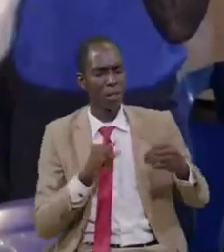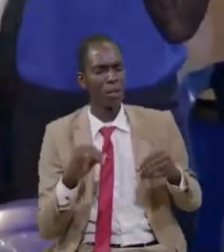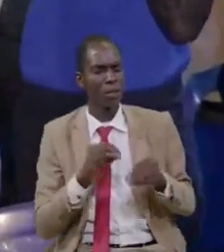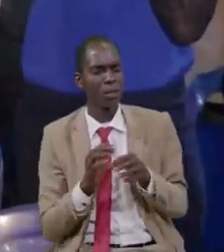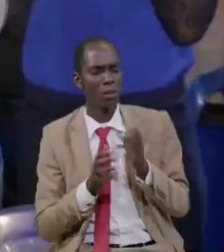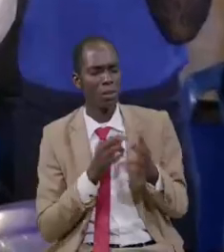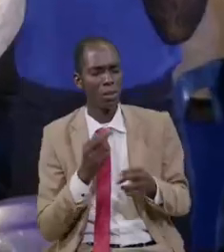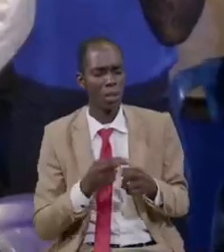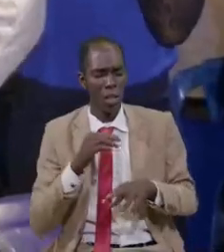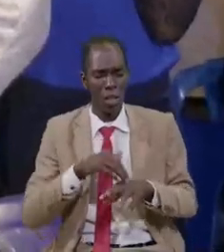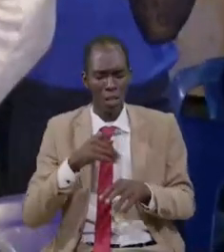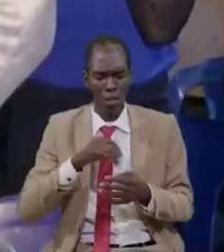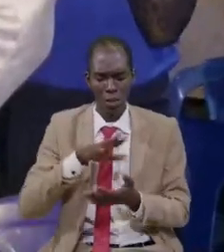milieu,